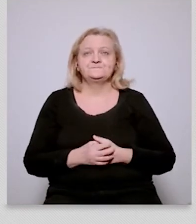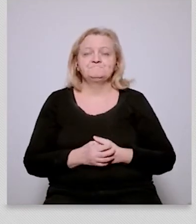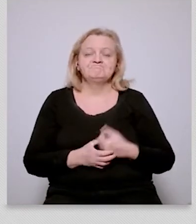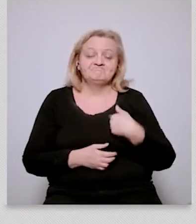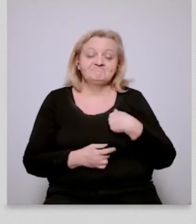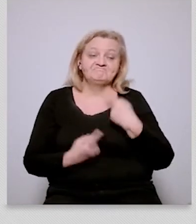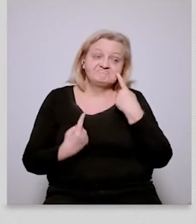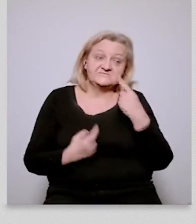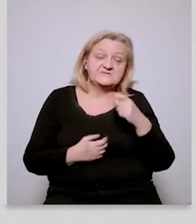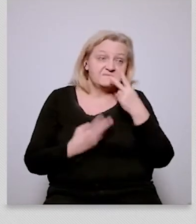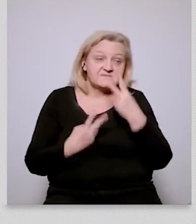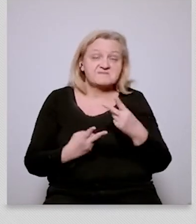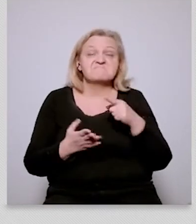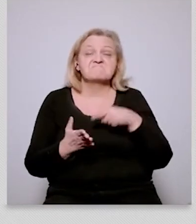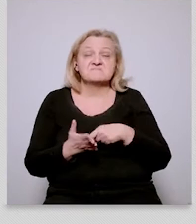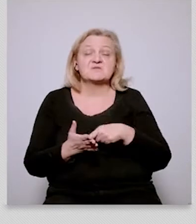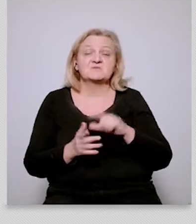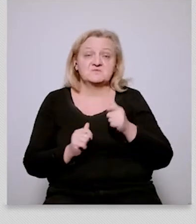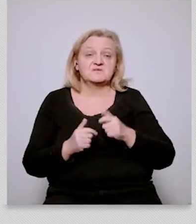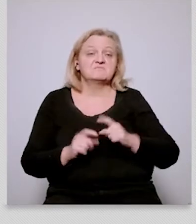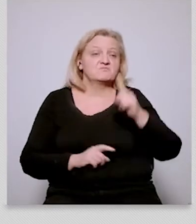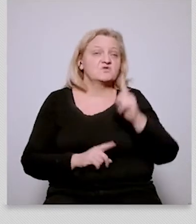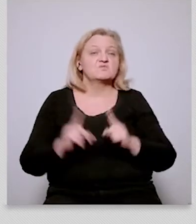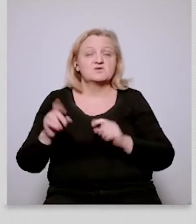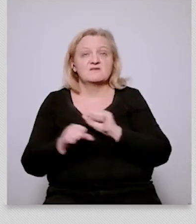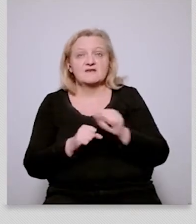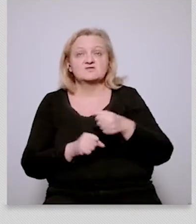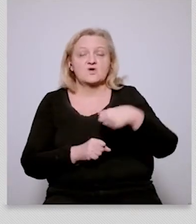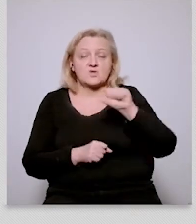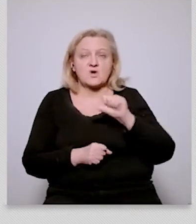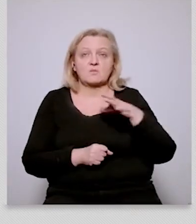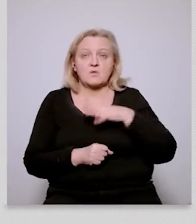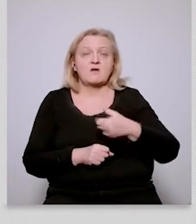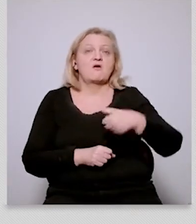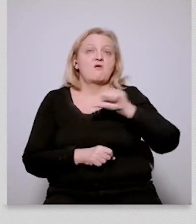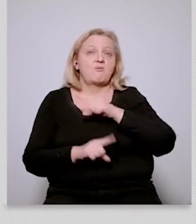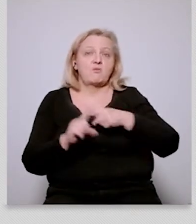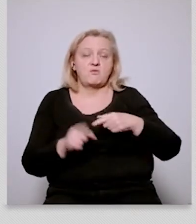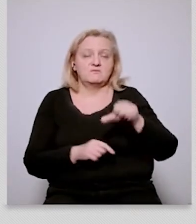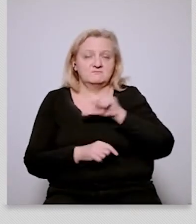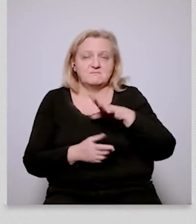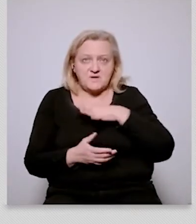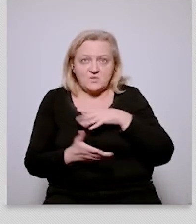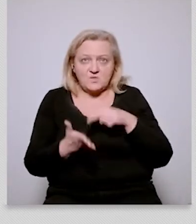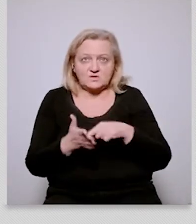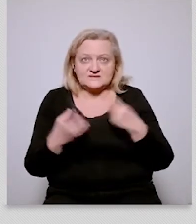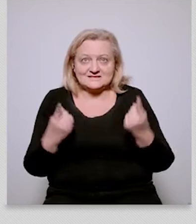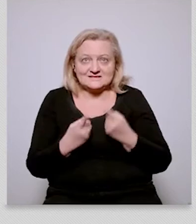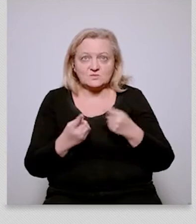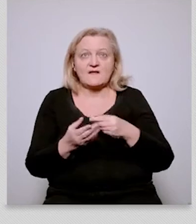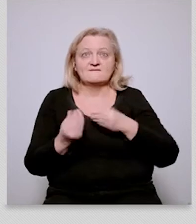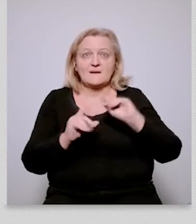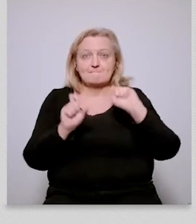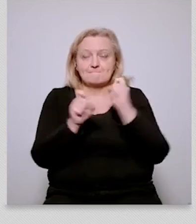zauważyliśmy, że coś takiego się zaczęło pojawiać rok temu, nawet półtora roku temu i w większości